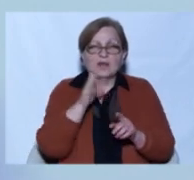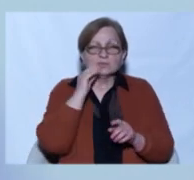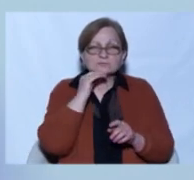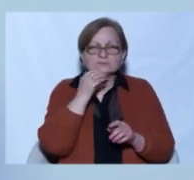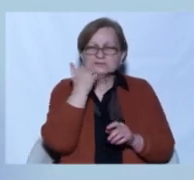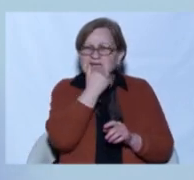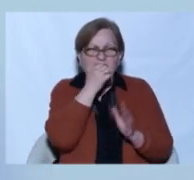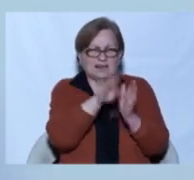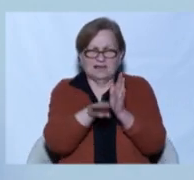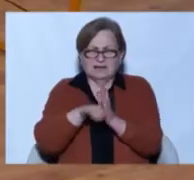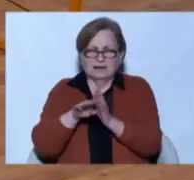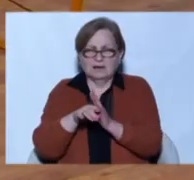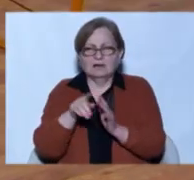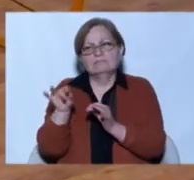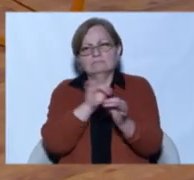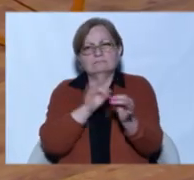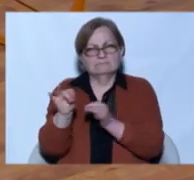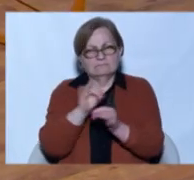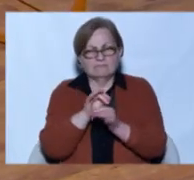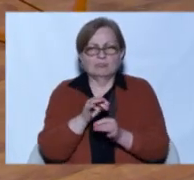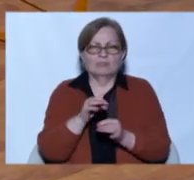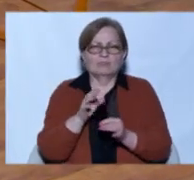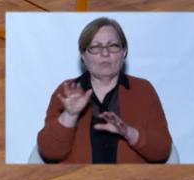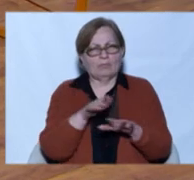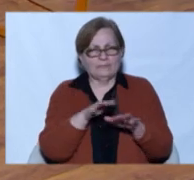საგნები საუბრობენ და მოქმედებენ.